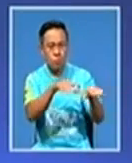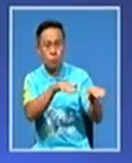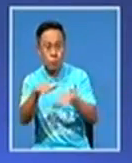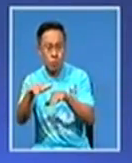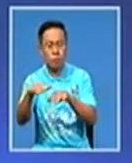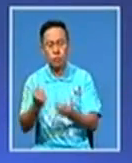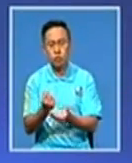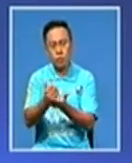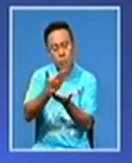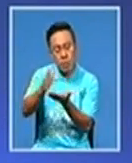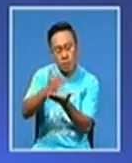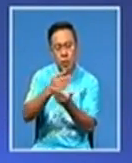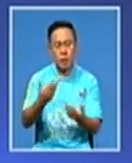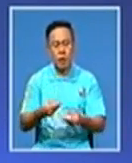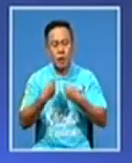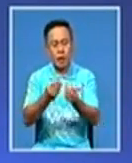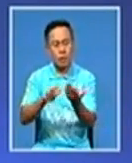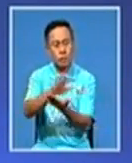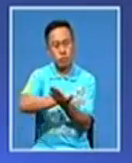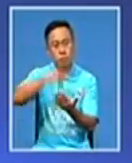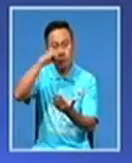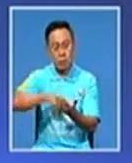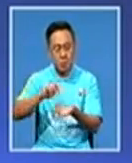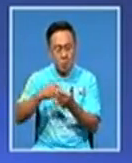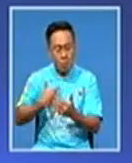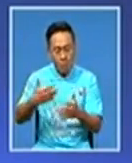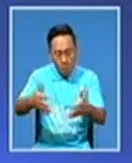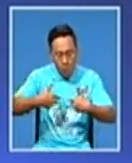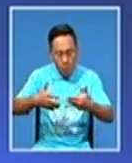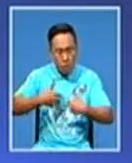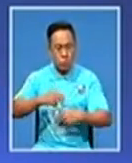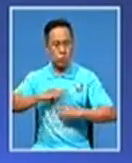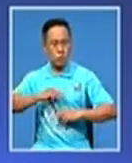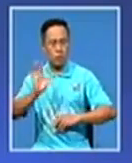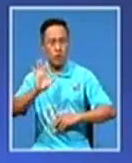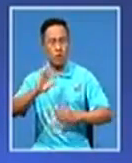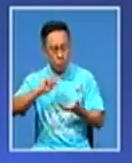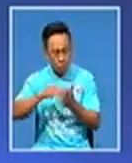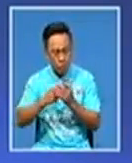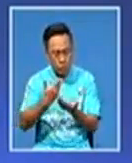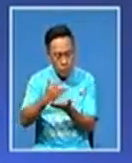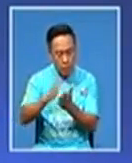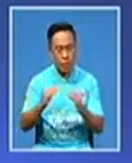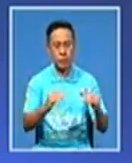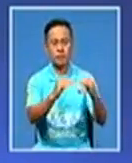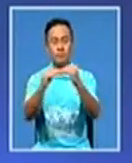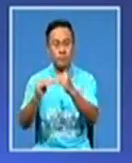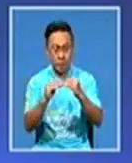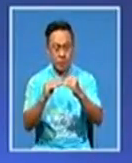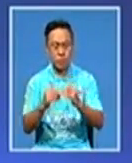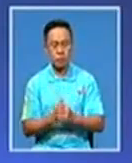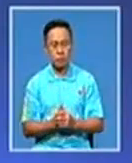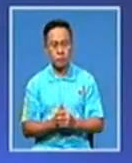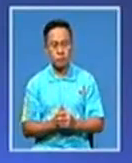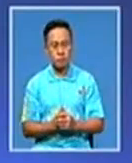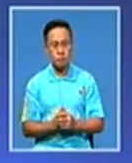ที่จะเสียสละแบ่งปันกันเพื่อส่วนรวมนะครับไม่เอารัดเอาเปรียบซึ่งกันและกันทุกคนต้องเท่าเทียมกันนะครับบางอย่างนั้นมันอา